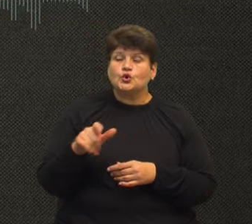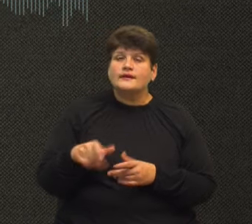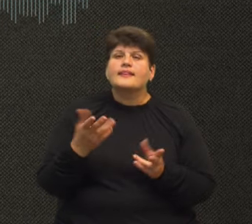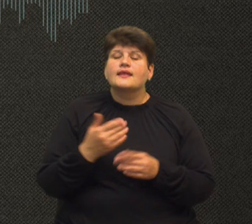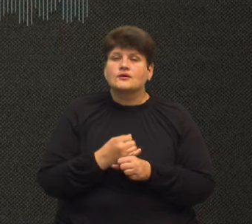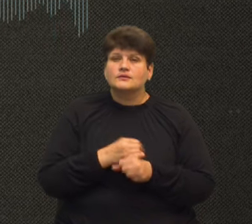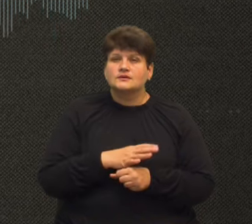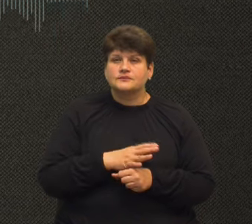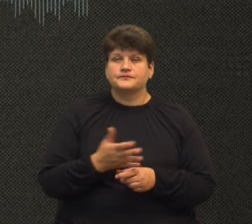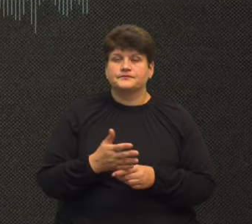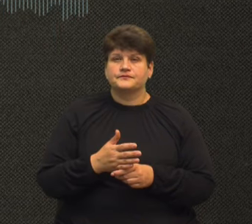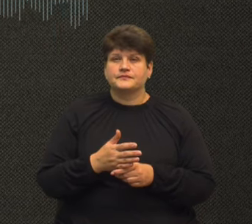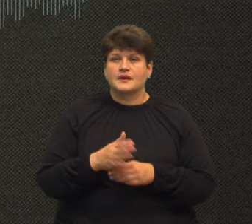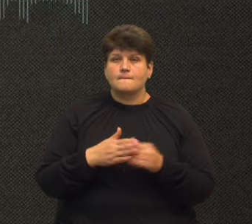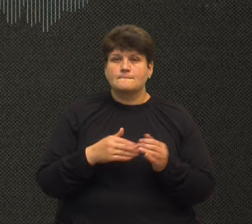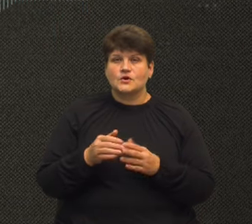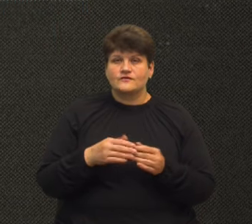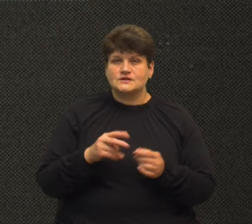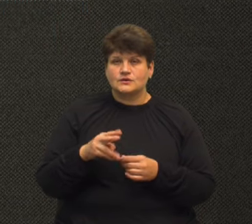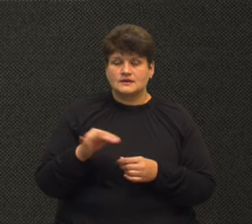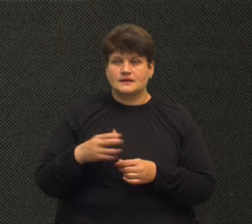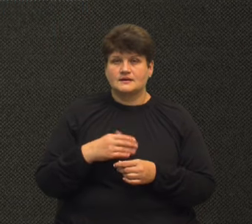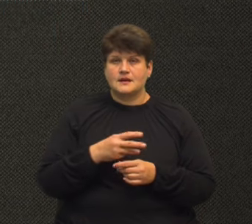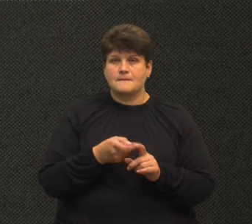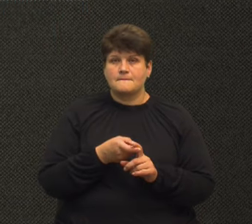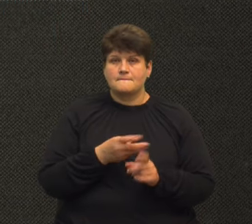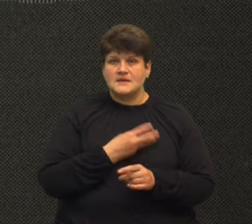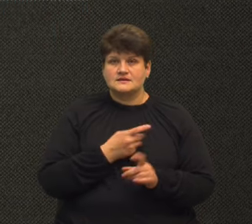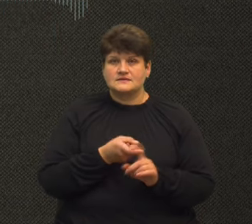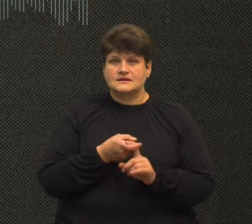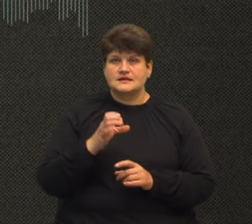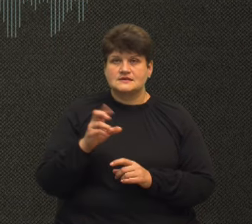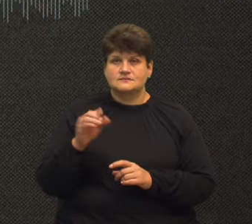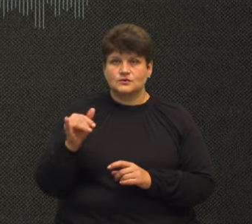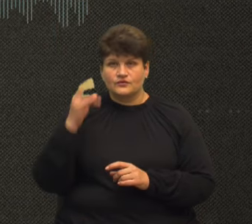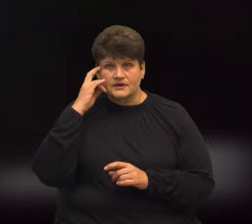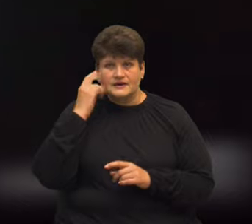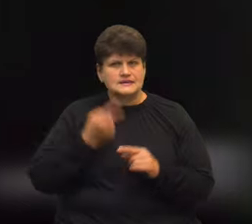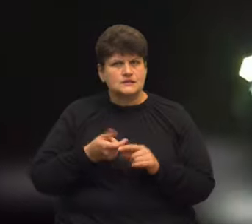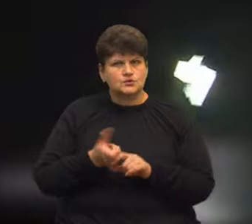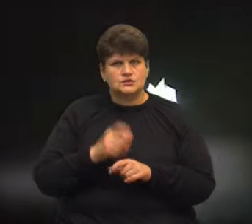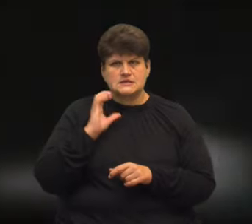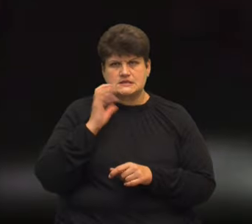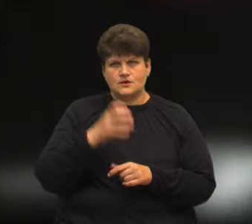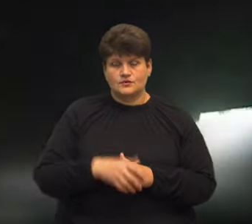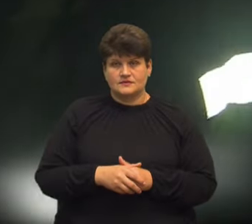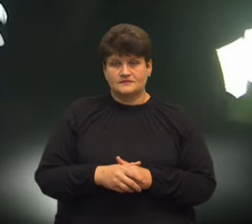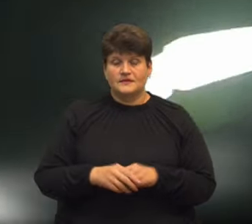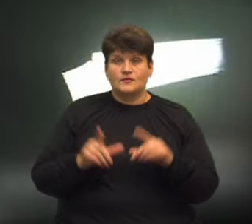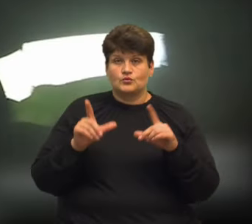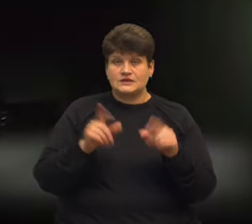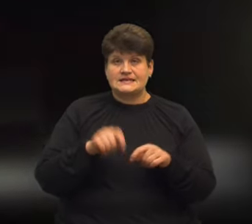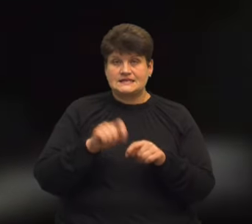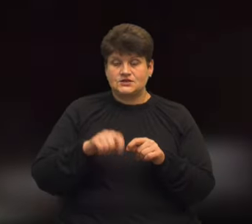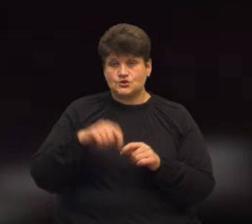У масу були і професіонали, я вам кажу. Бажано зв'язатися з СБУ Києвом. Це дуже серйозно. На виклик виїхали слідчі